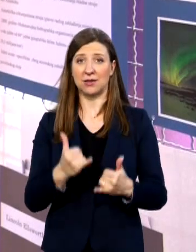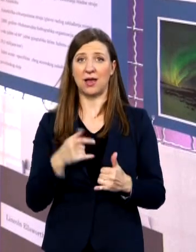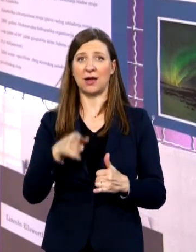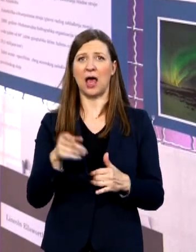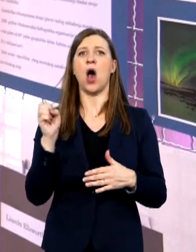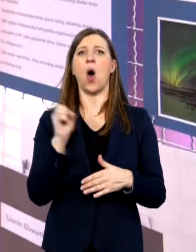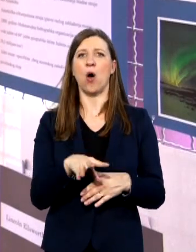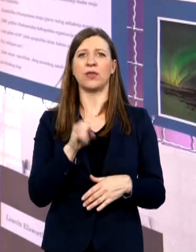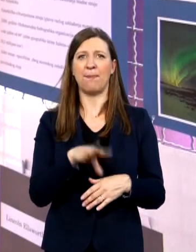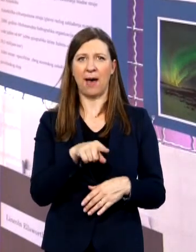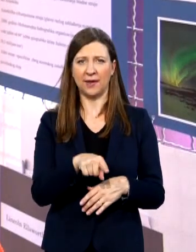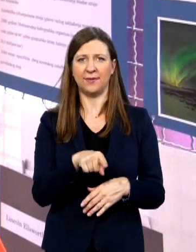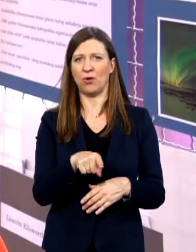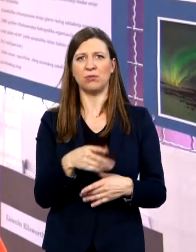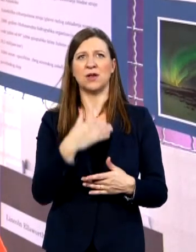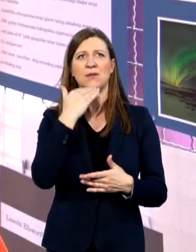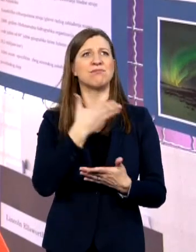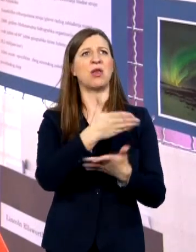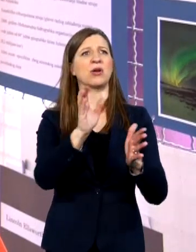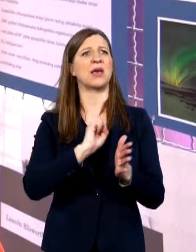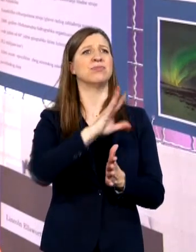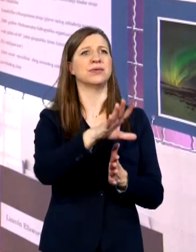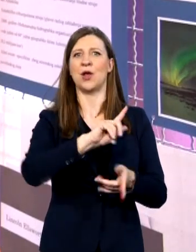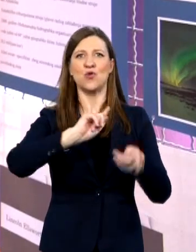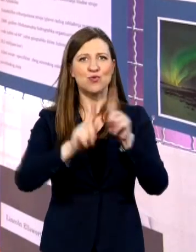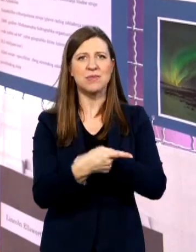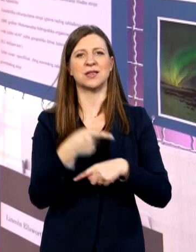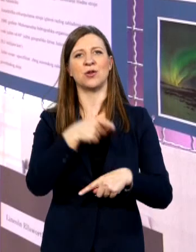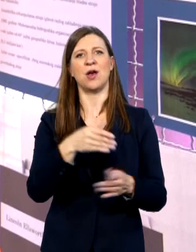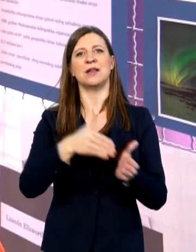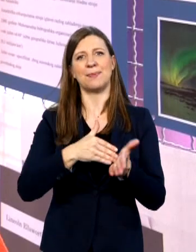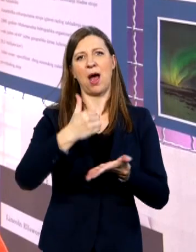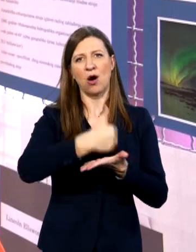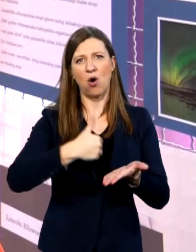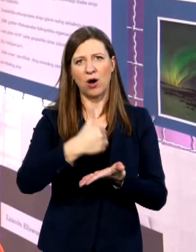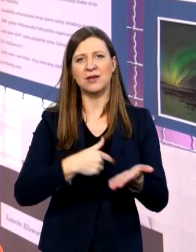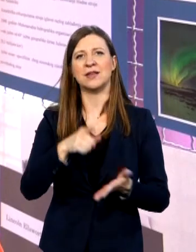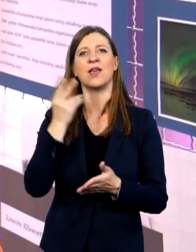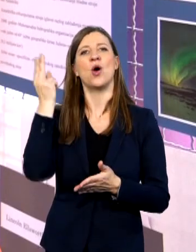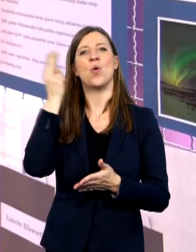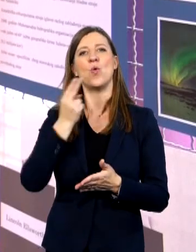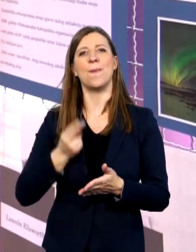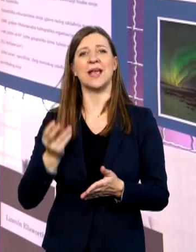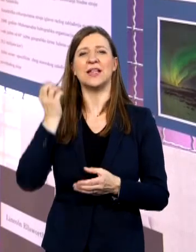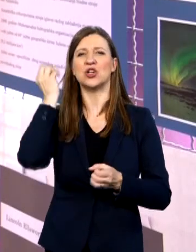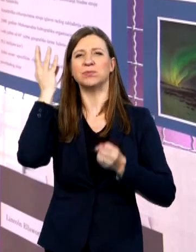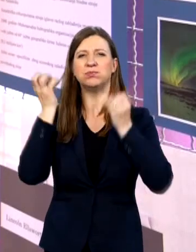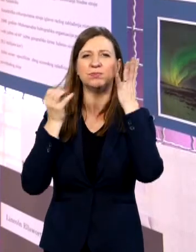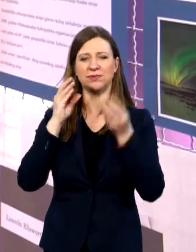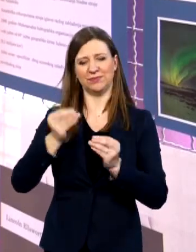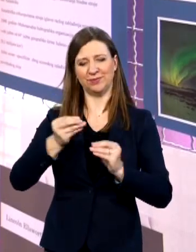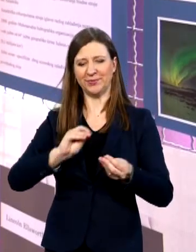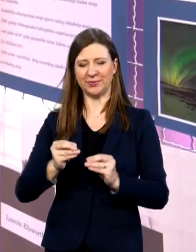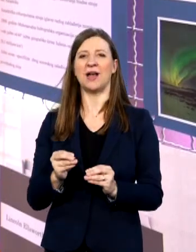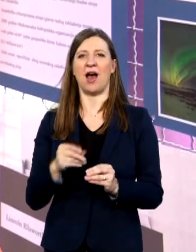pomoć otpada koji bi završio negdje, da se oni jednostavno izraze umjetnički, kreativno i da